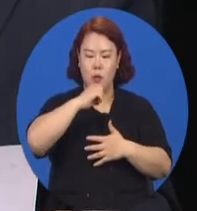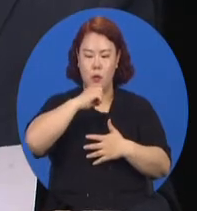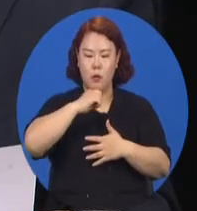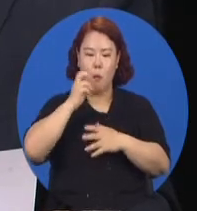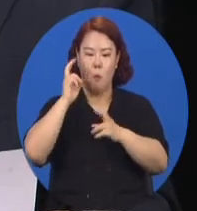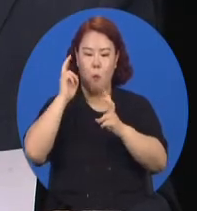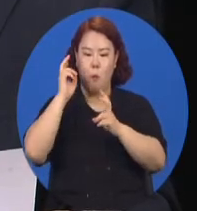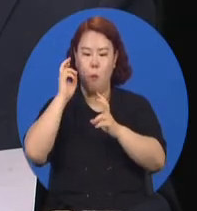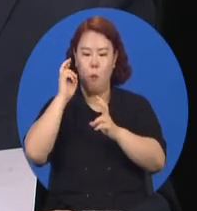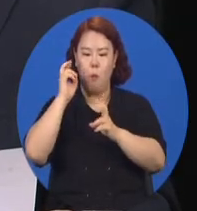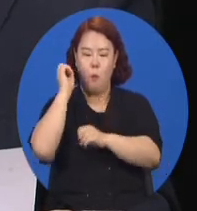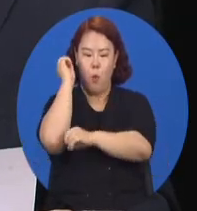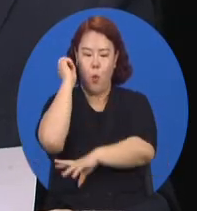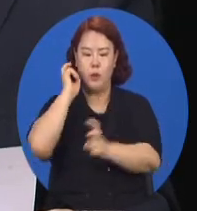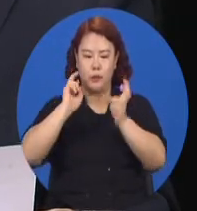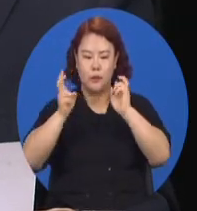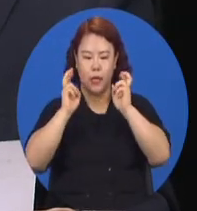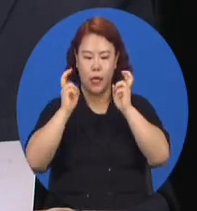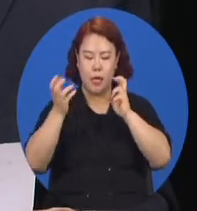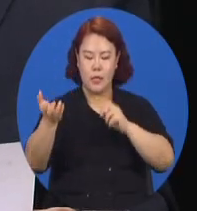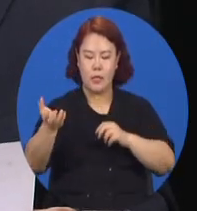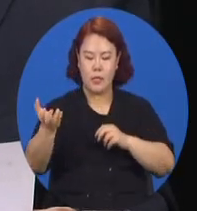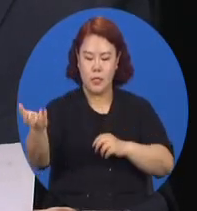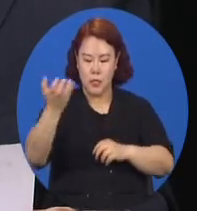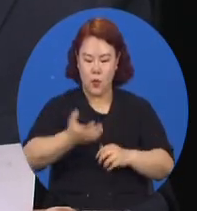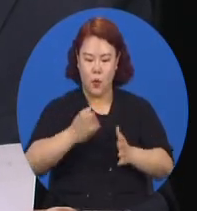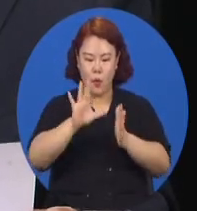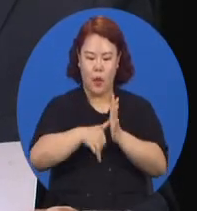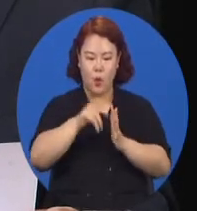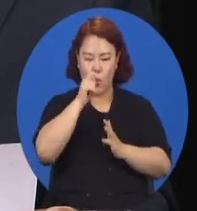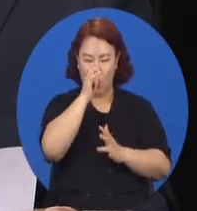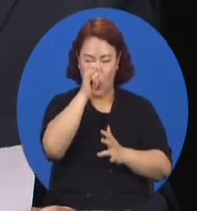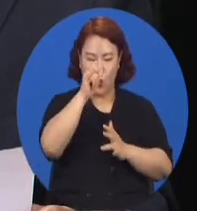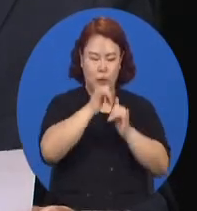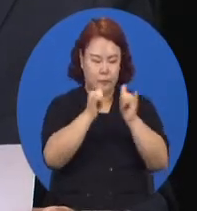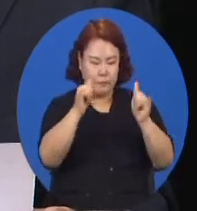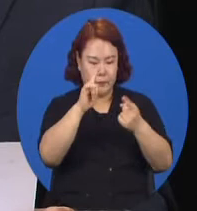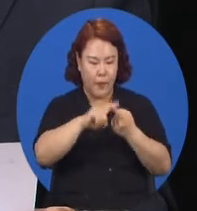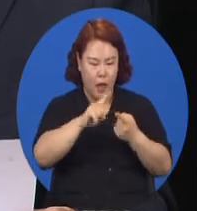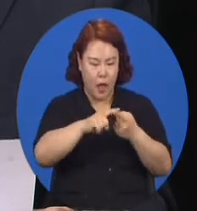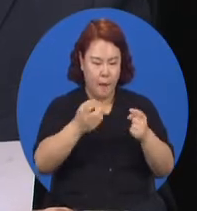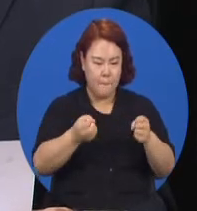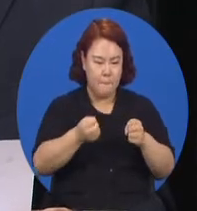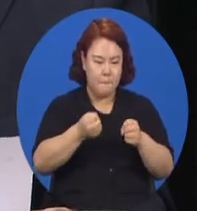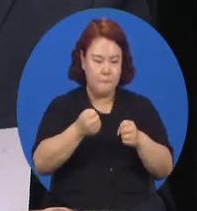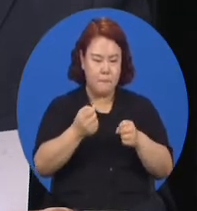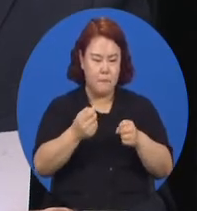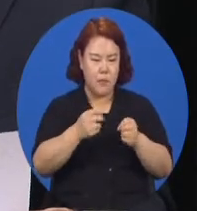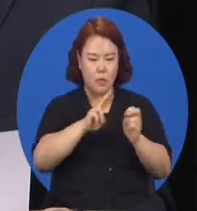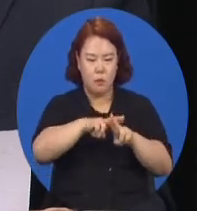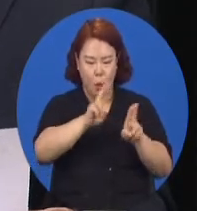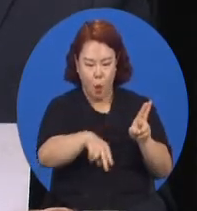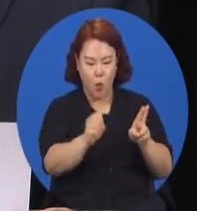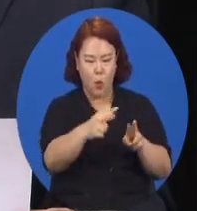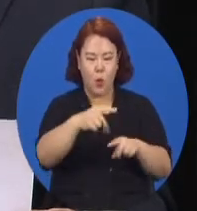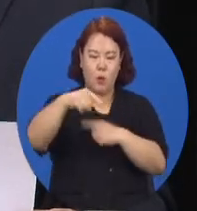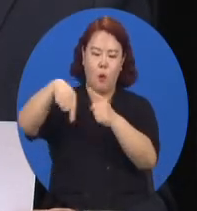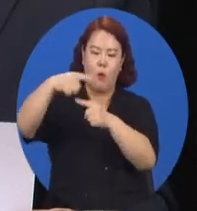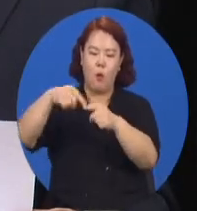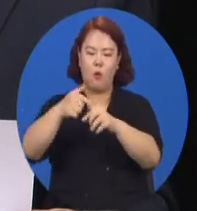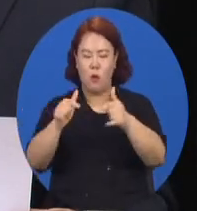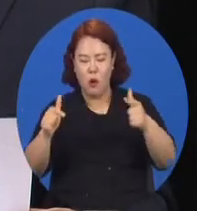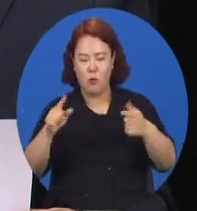시에 우수 인력에 대한 이탈과 또 경영 수익 감소 등 많은 손해가 발생되는 부분이 있다고 생각을